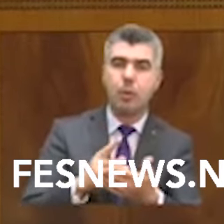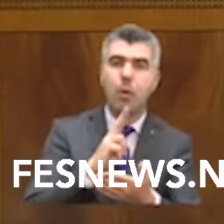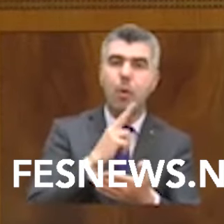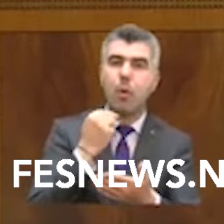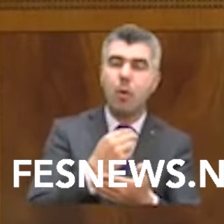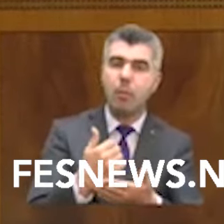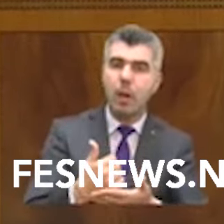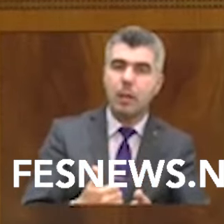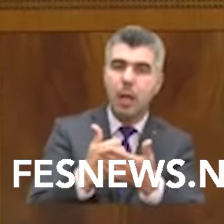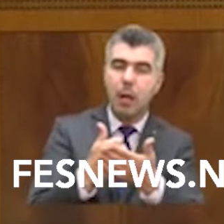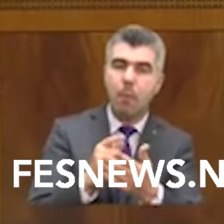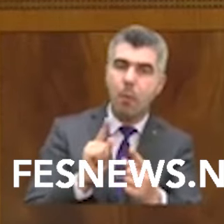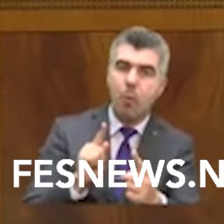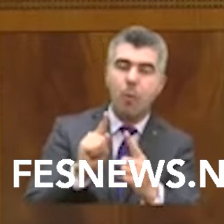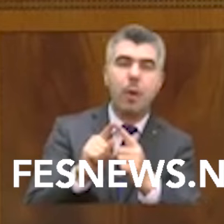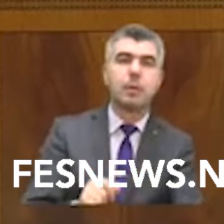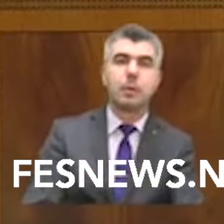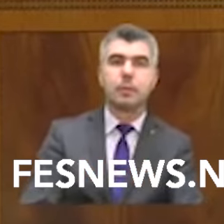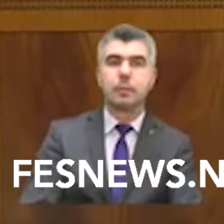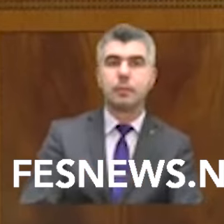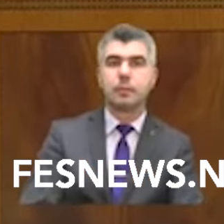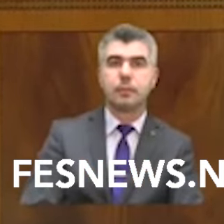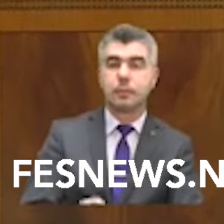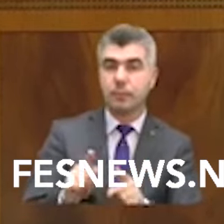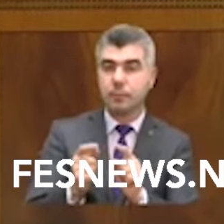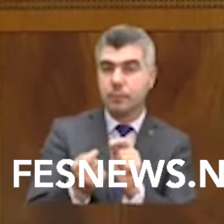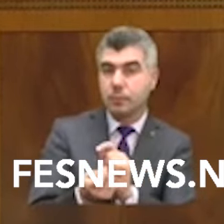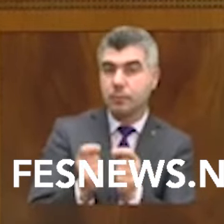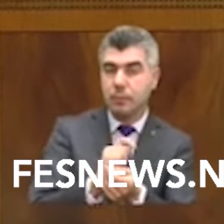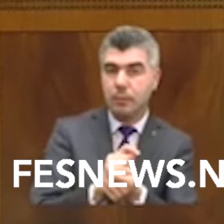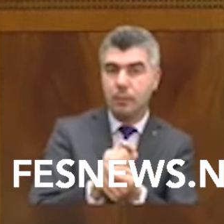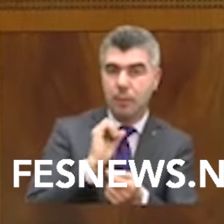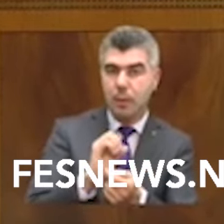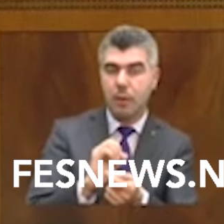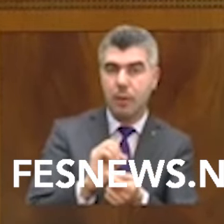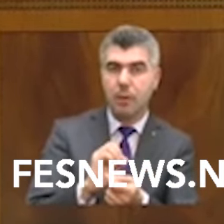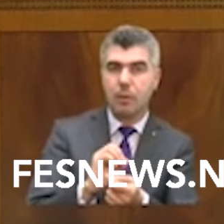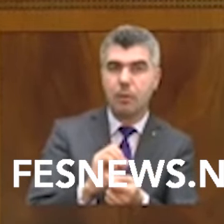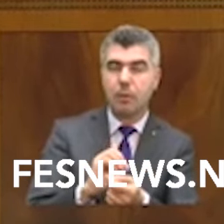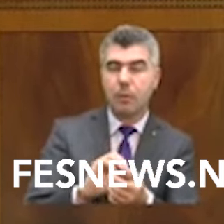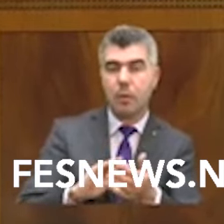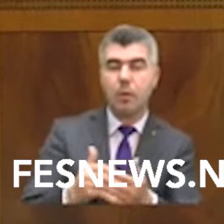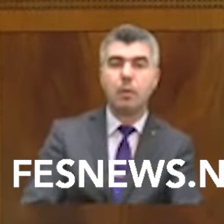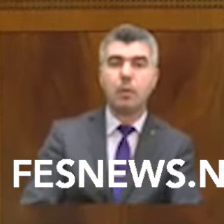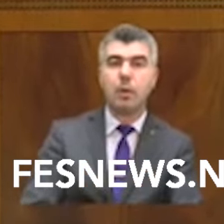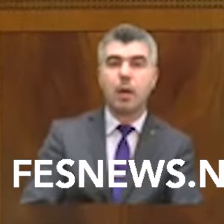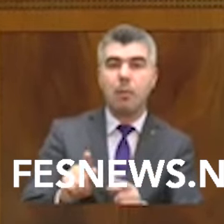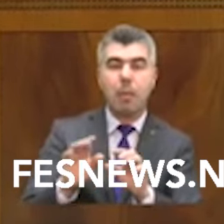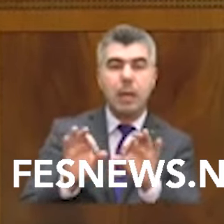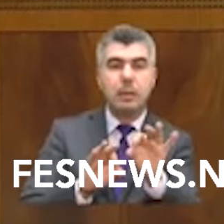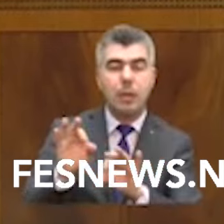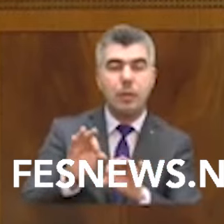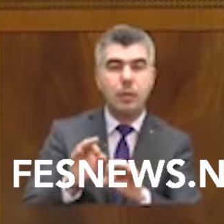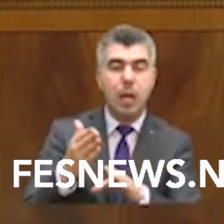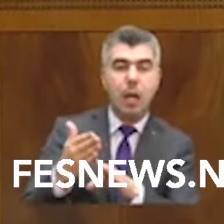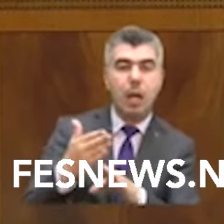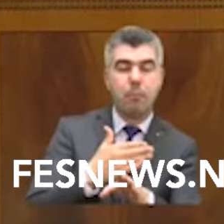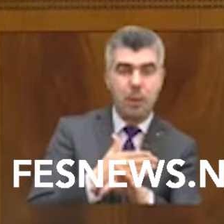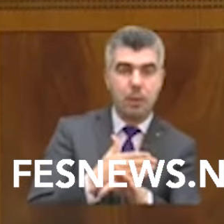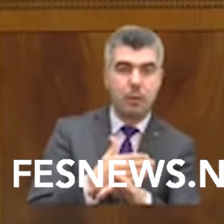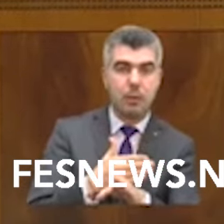الدعم المباشر. وهذا تحول كبير، مشينا من واحد الاستراتيجي بانه لوفر